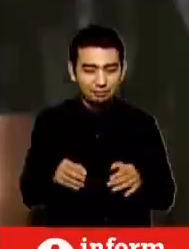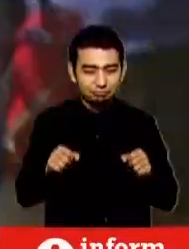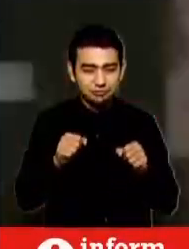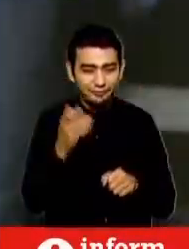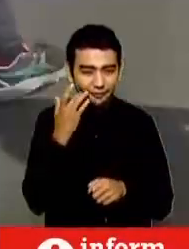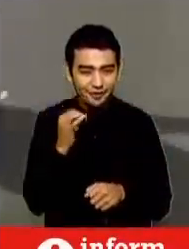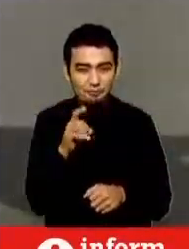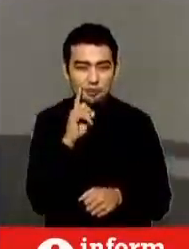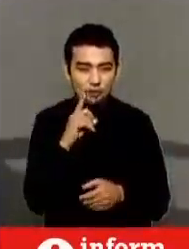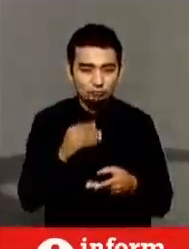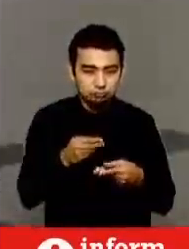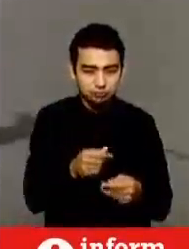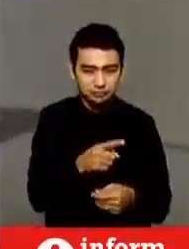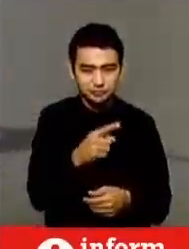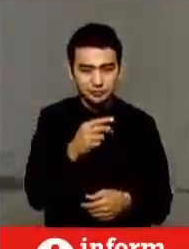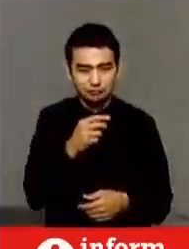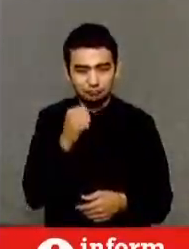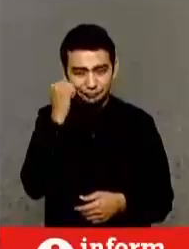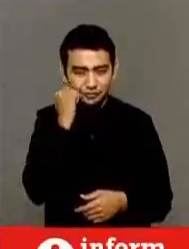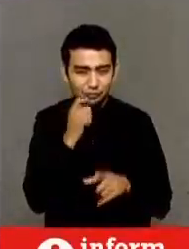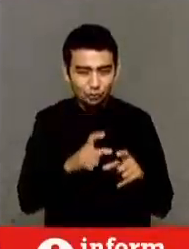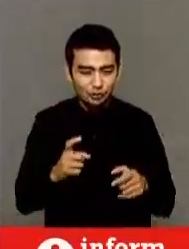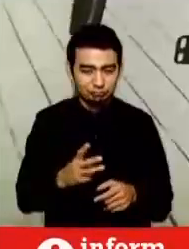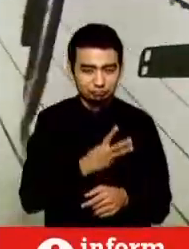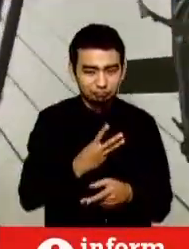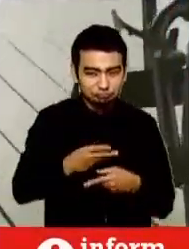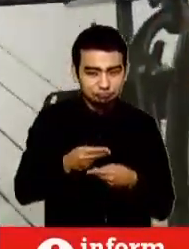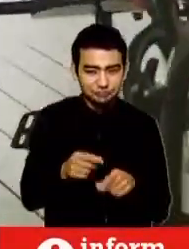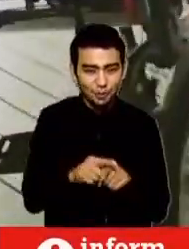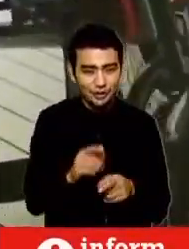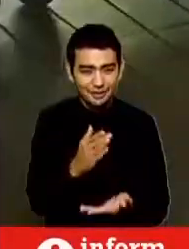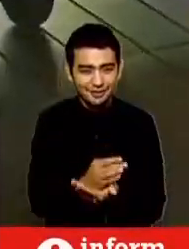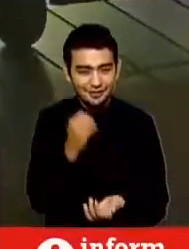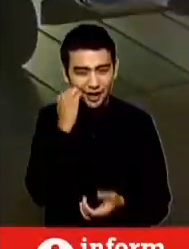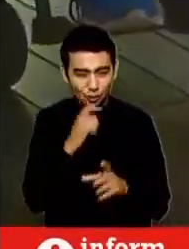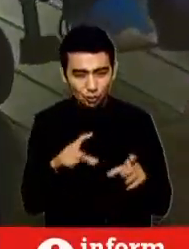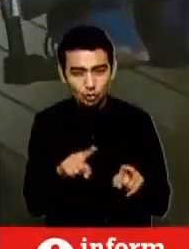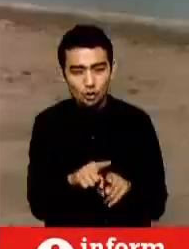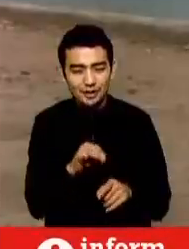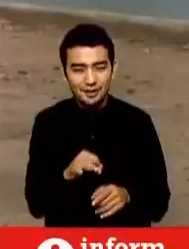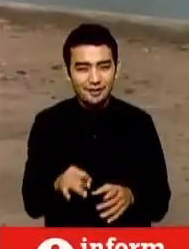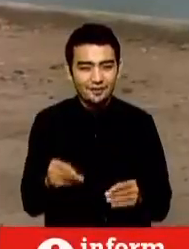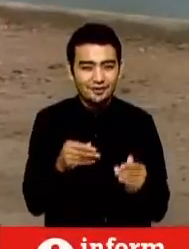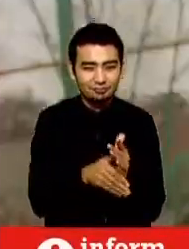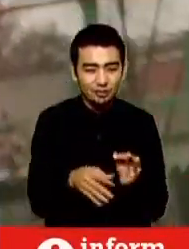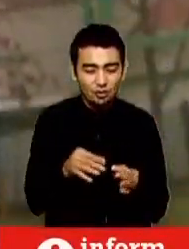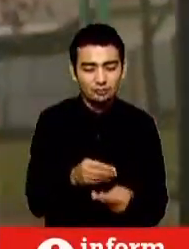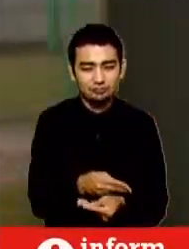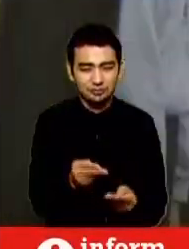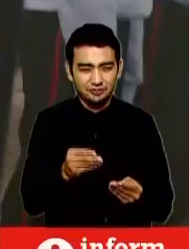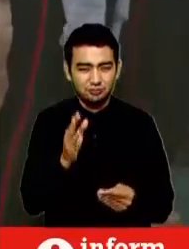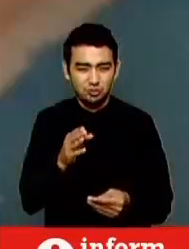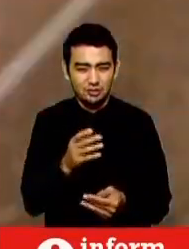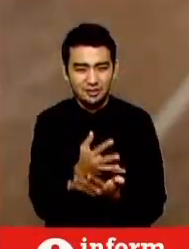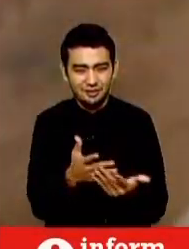арасында жастарды шаңғаптырып, айналасына энергия сыйлайтын қарттар да бар. Марафонға қатысу жарналары қайырымдылыққа жұмсалады. Марафон басталған уақыттан